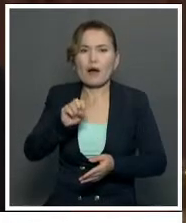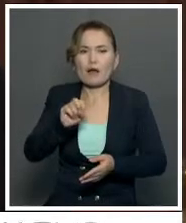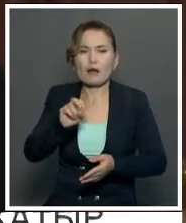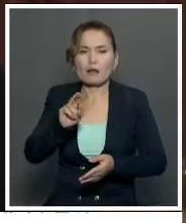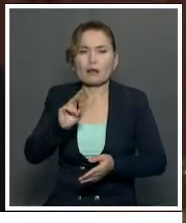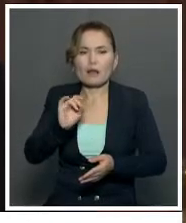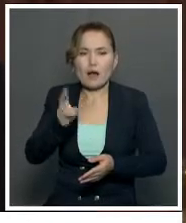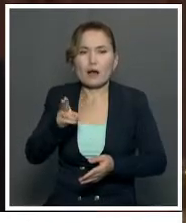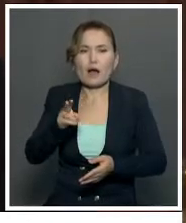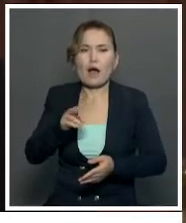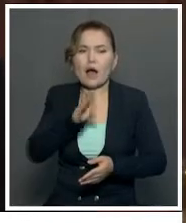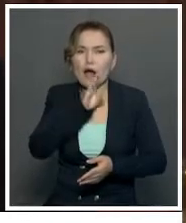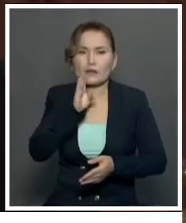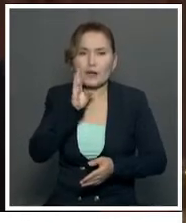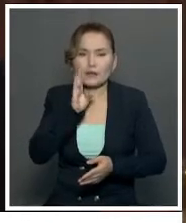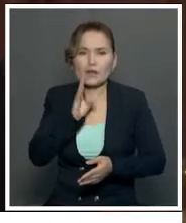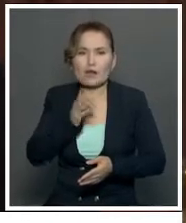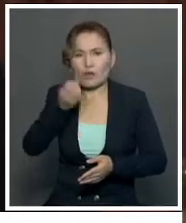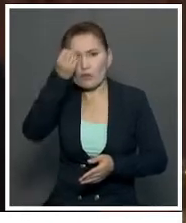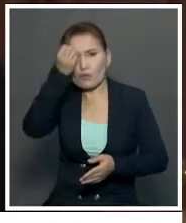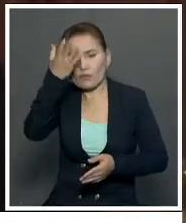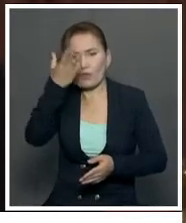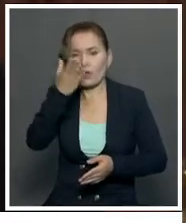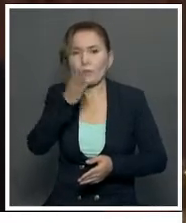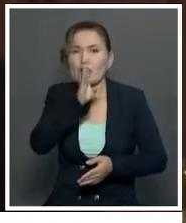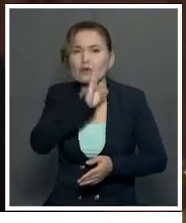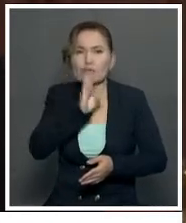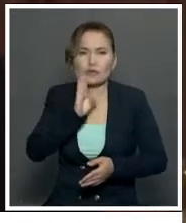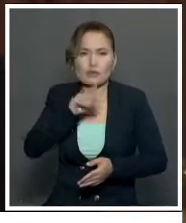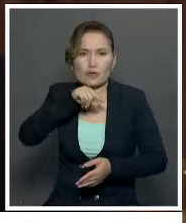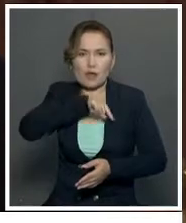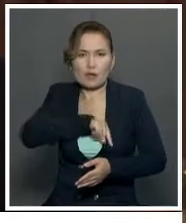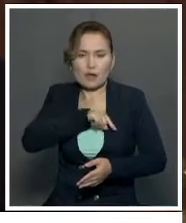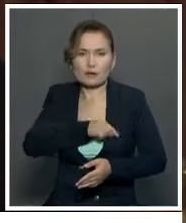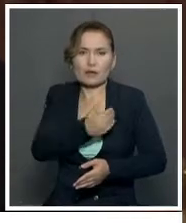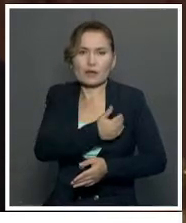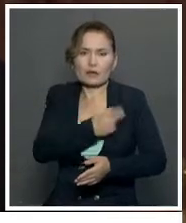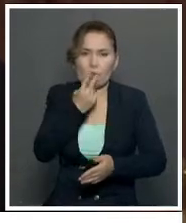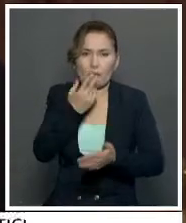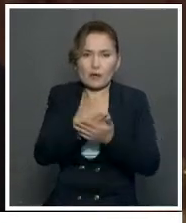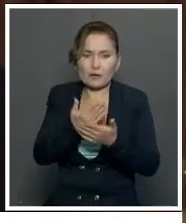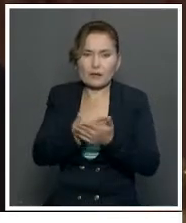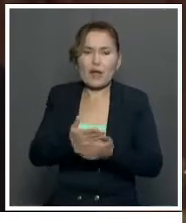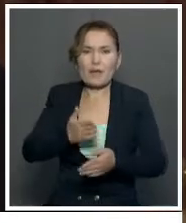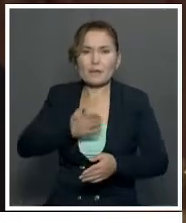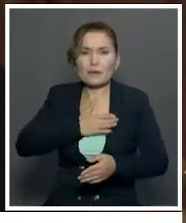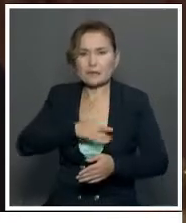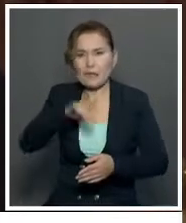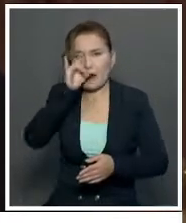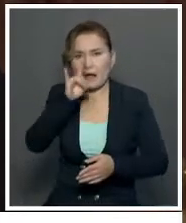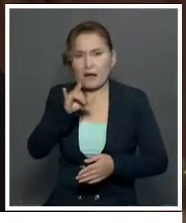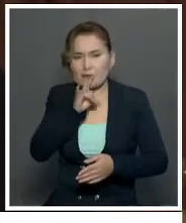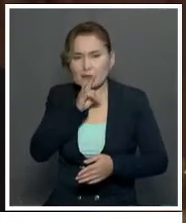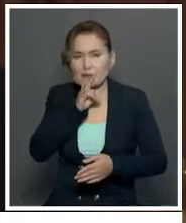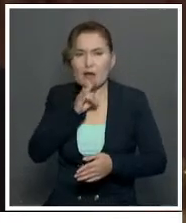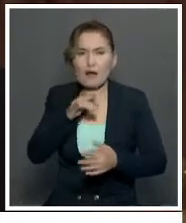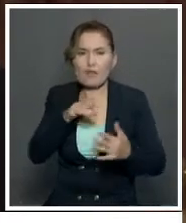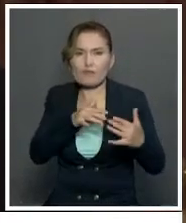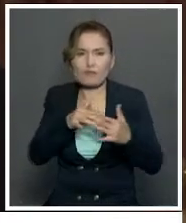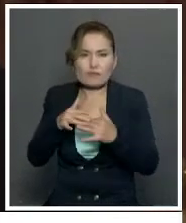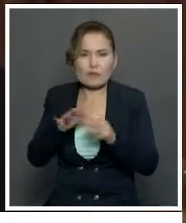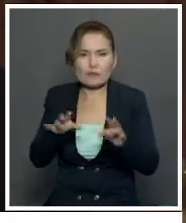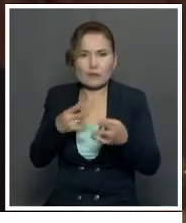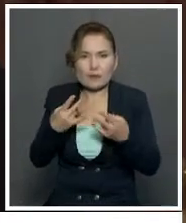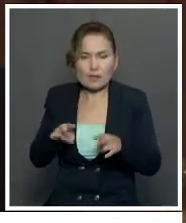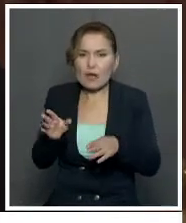келді. Сондай жұртым жаңағы ой қалайық. Осындай біз жік-жікке бөлінбей, ұруға бөлінбей,